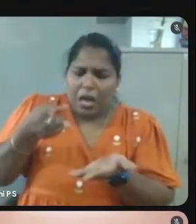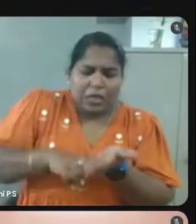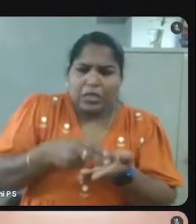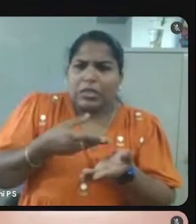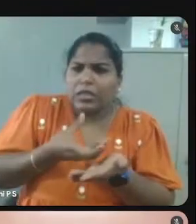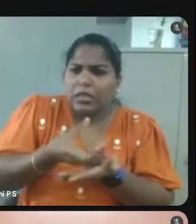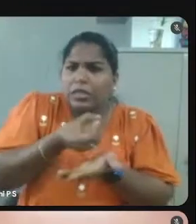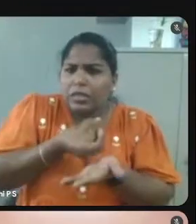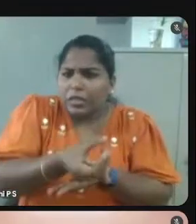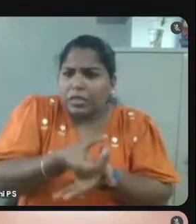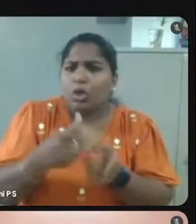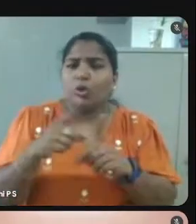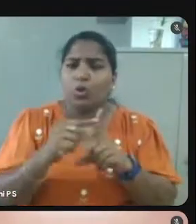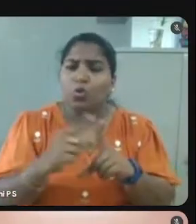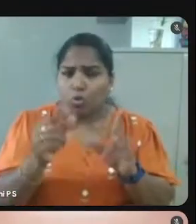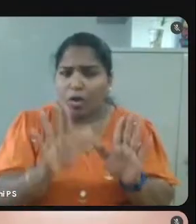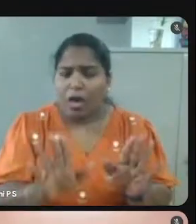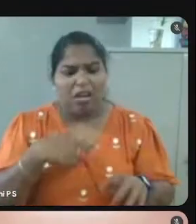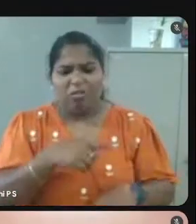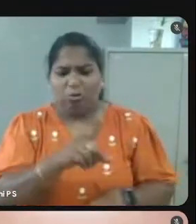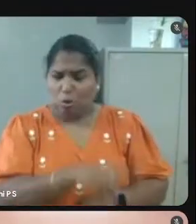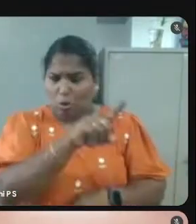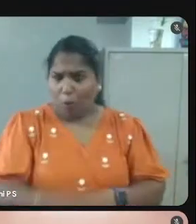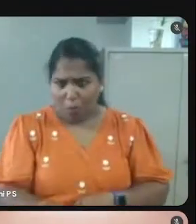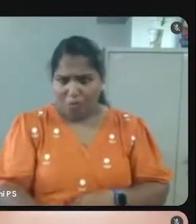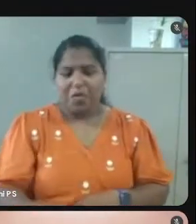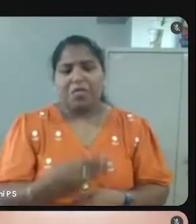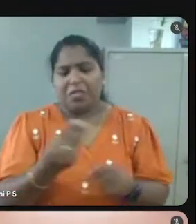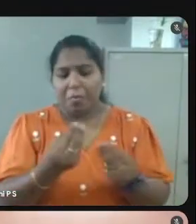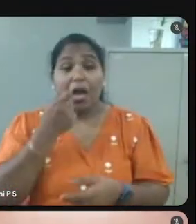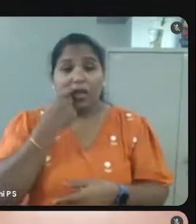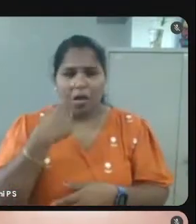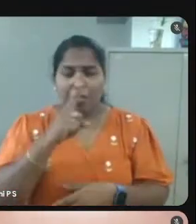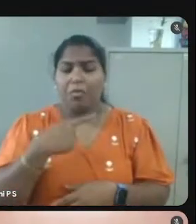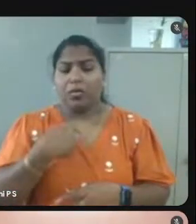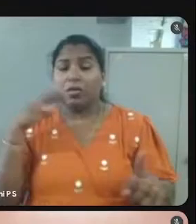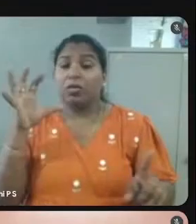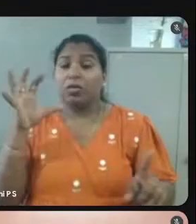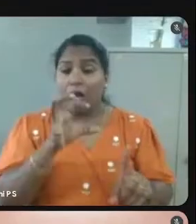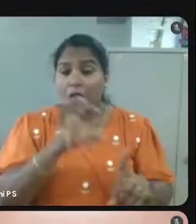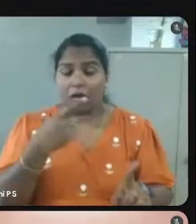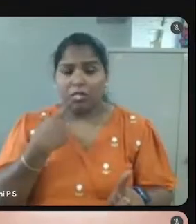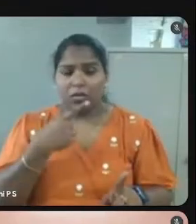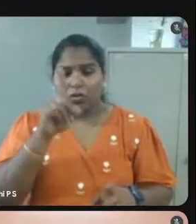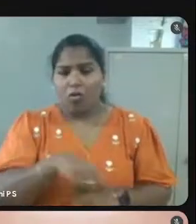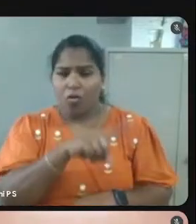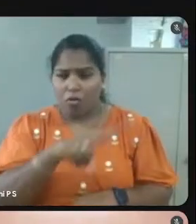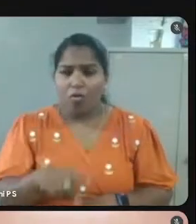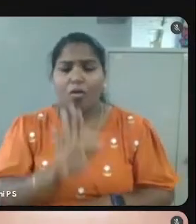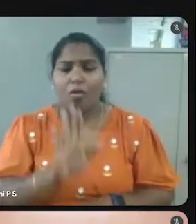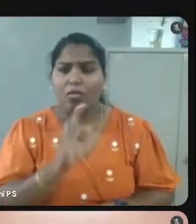പറയും, മിക്ക പാരന്റ്സും പറയും അത് പാടില്ല, എന്തോ ഒരു തെറ്റാണ് അങ്ങനെന്നൊക്കെ പറഞ്ഞിട്ട് കുറെ ഞാൻ അങ്ങനെ ഒരു ഇതിൽ ഇടപെടുന്ന ആളായതുകൊണ്ട്